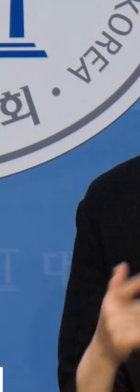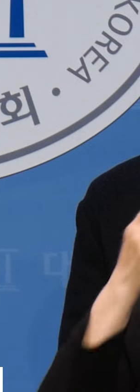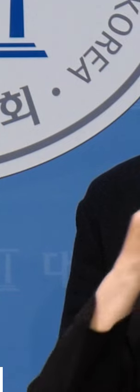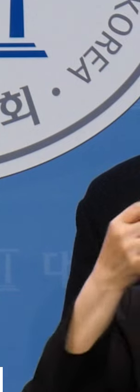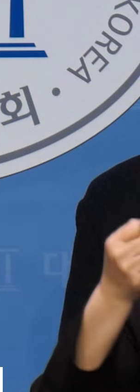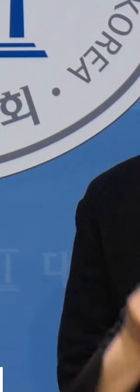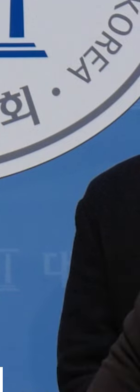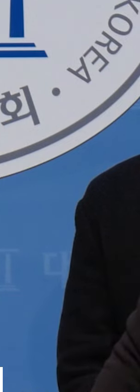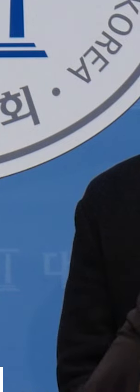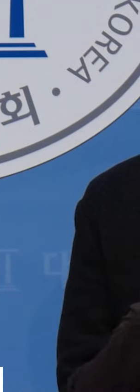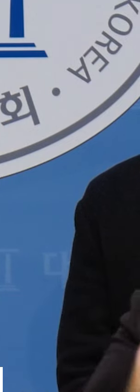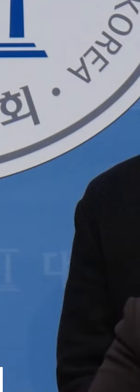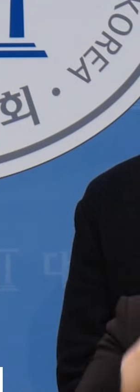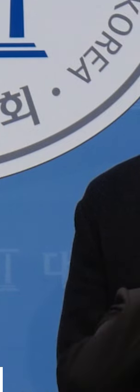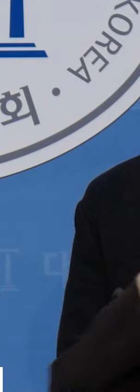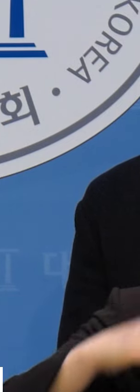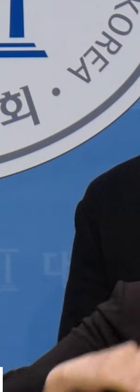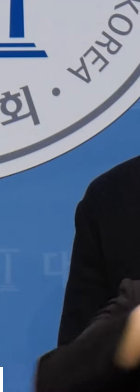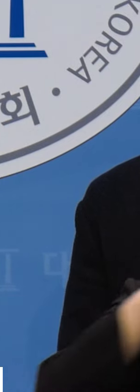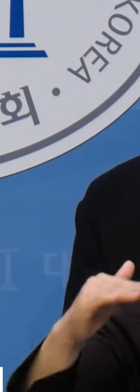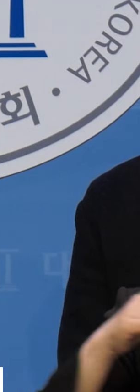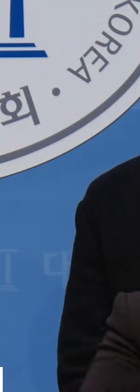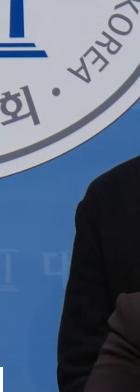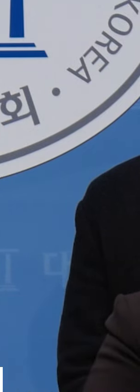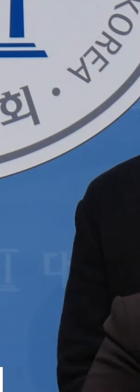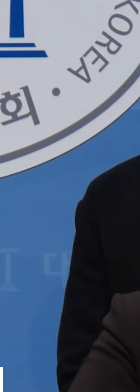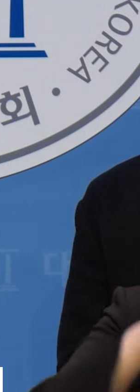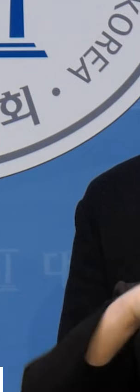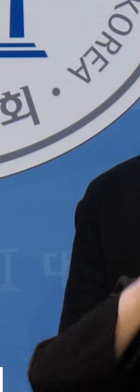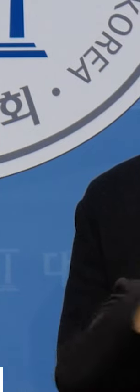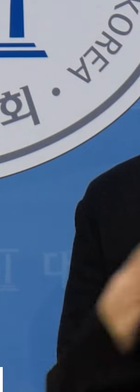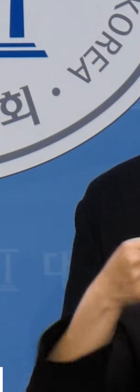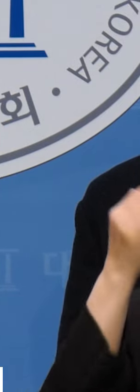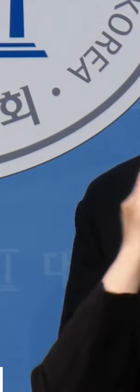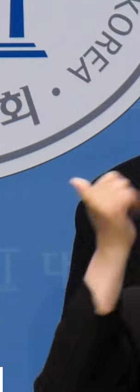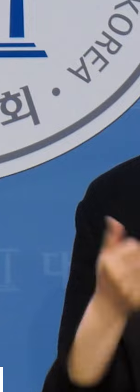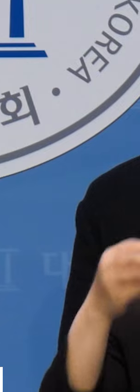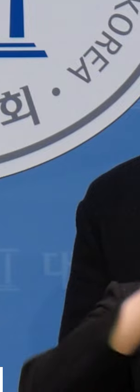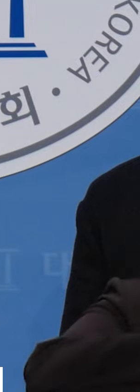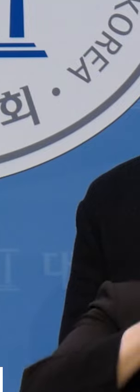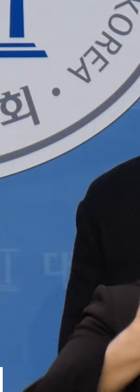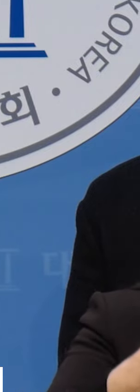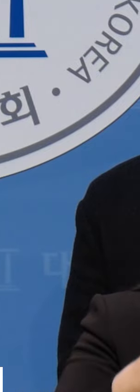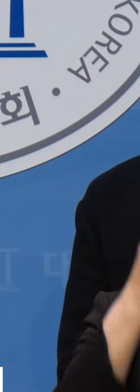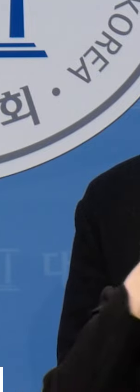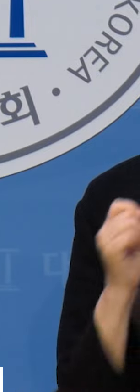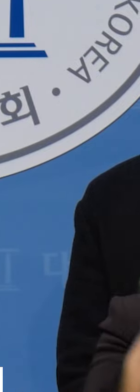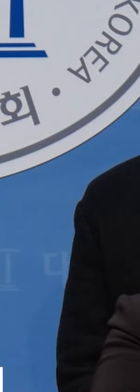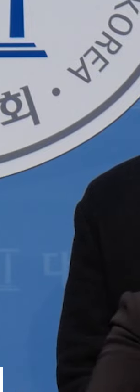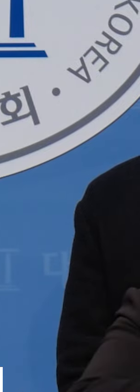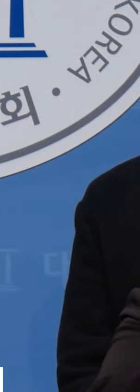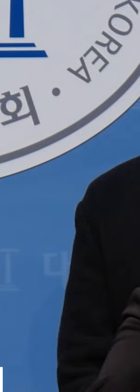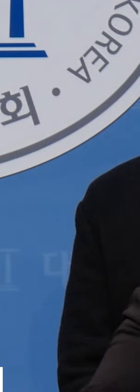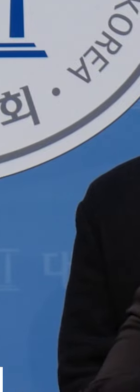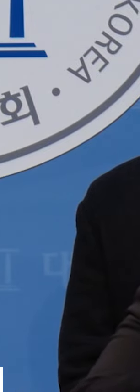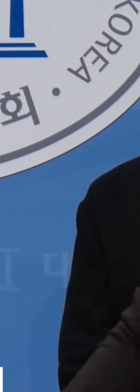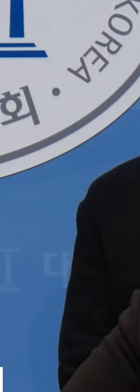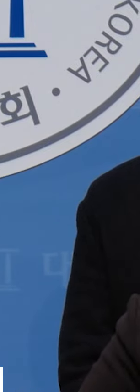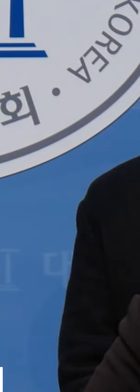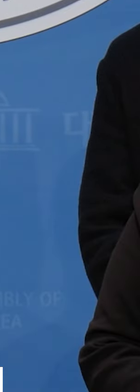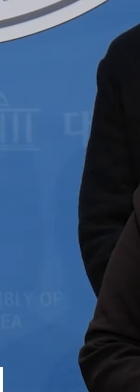시대라며 균형 잡힌 시각으로 초대 대통령을 담아낼 수 있는 기념관 건립이 꼭 필요하다고